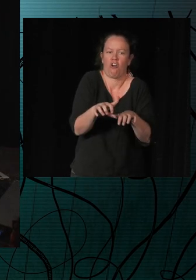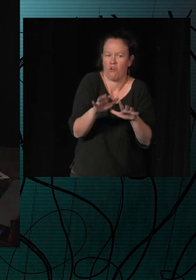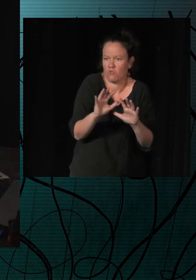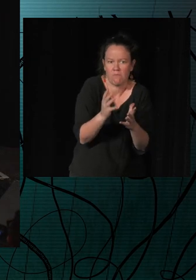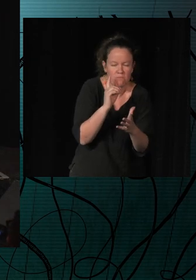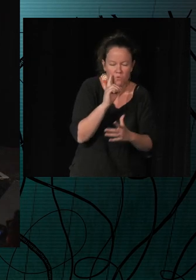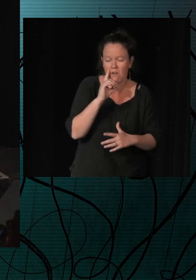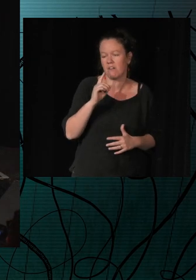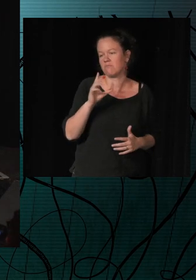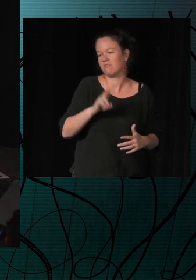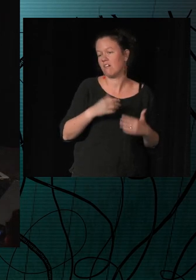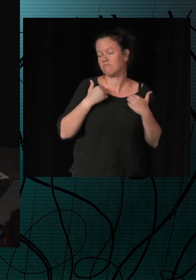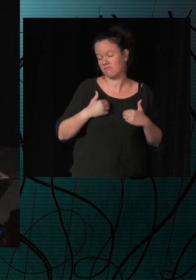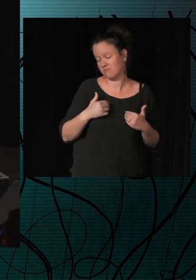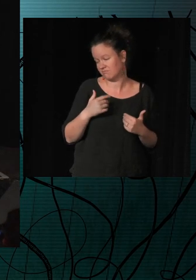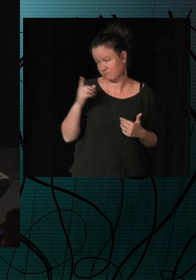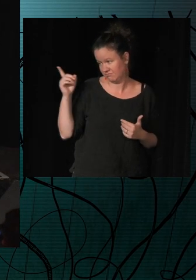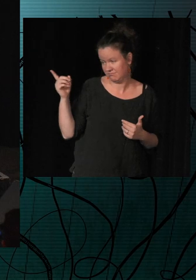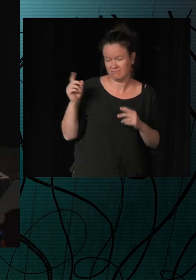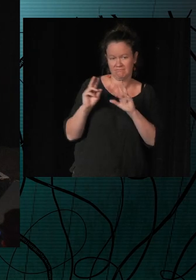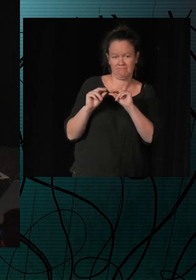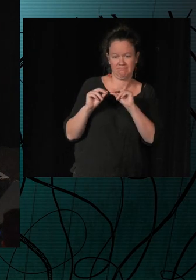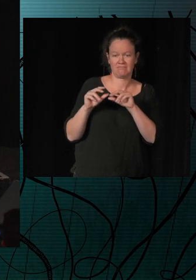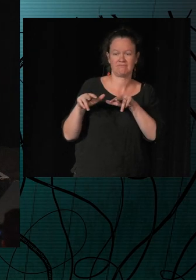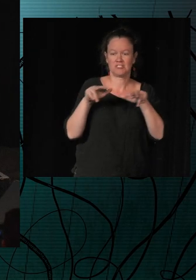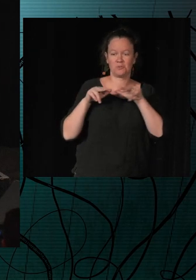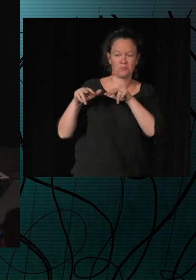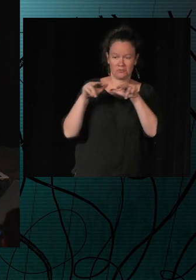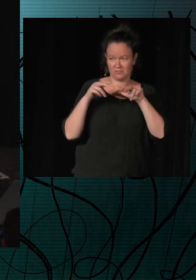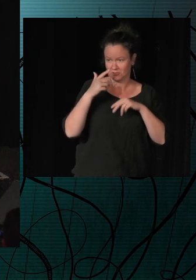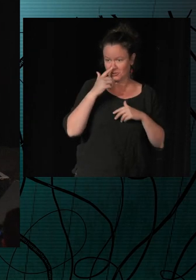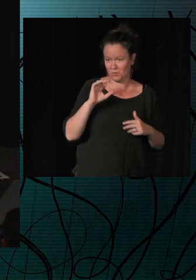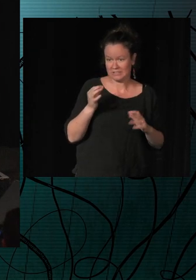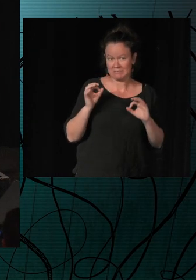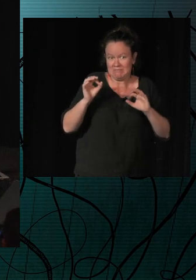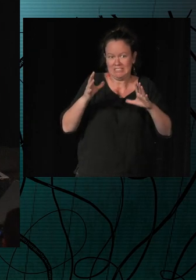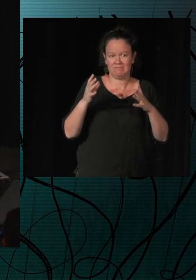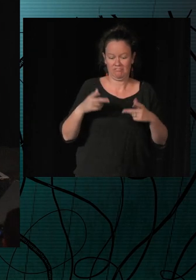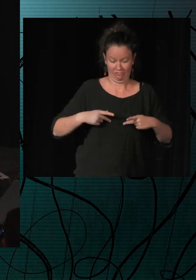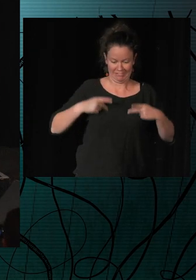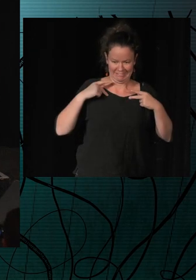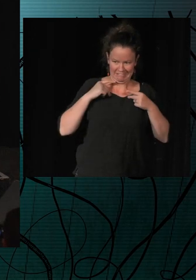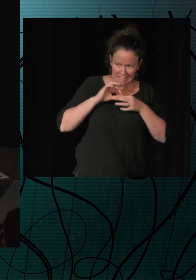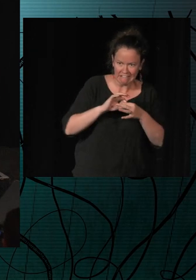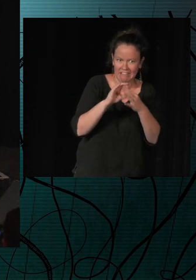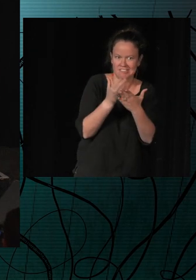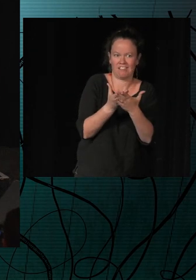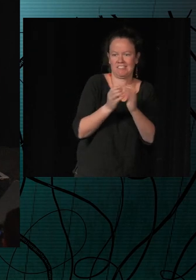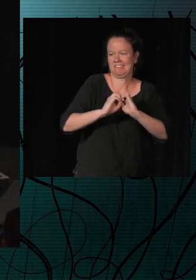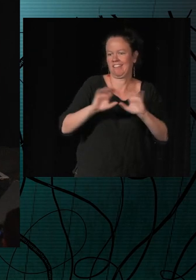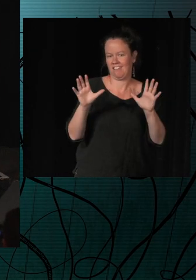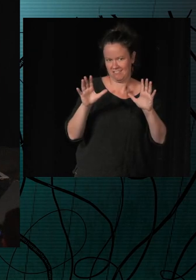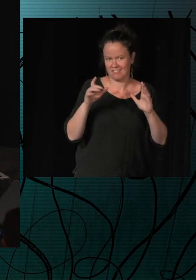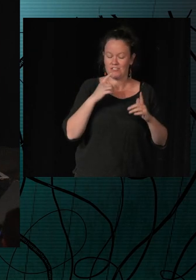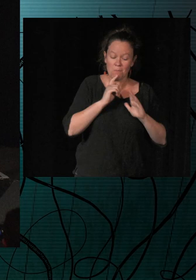approche existentielle pour reprendre le terme de la vidéo voir métaphysique sur certains aspects il y a un plaisir à l'horreur